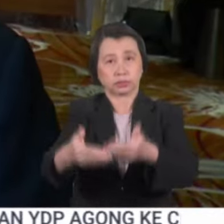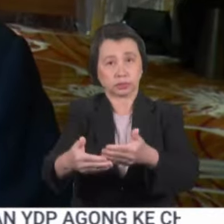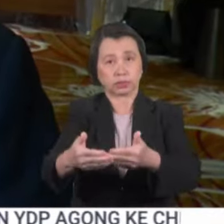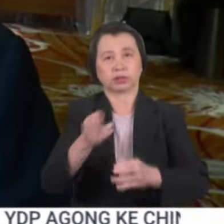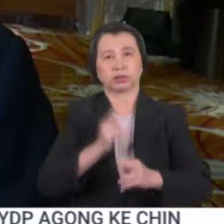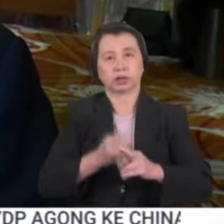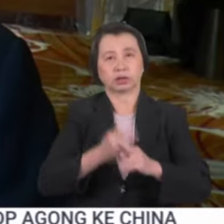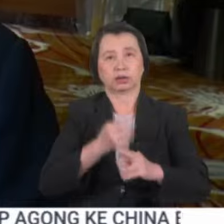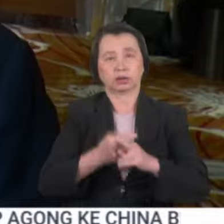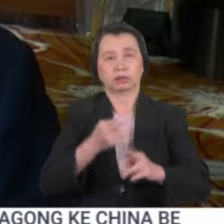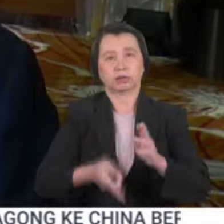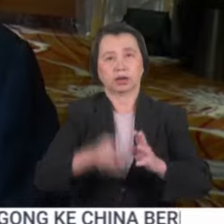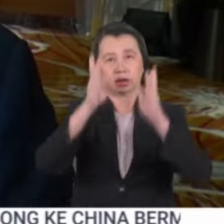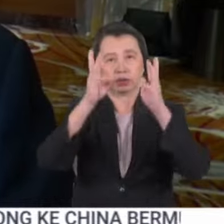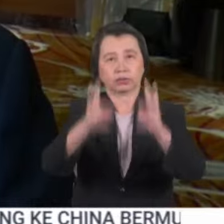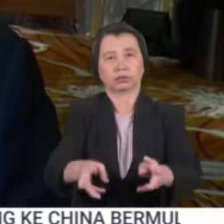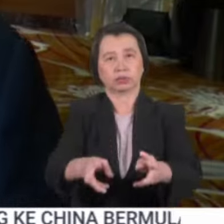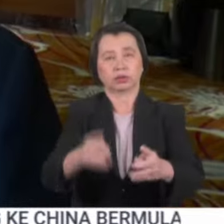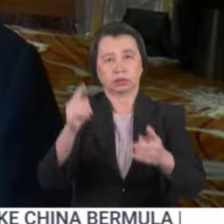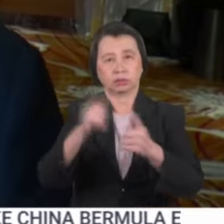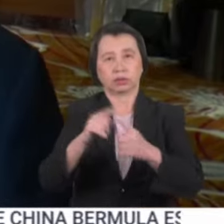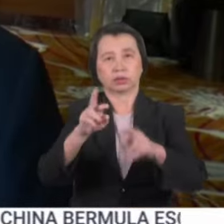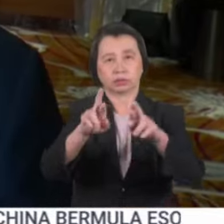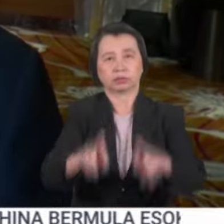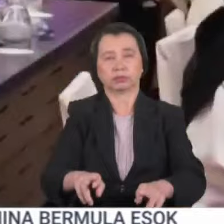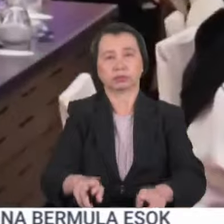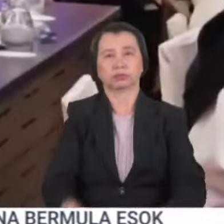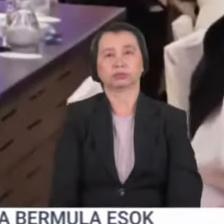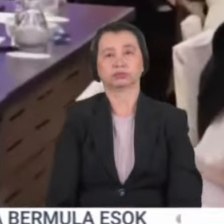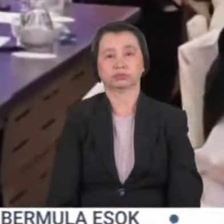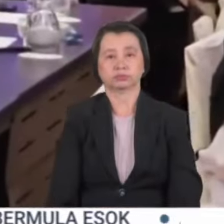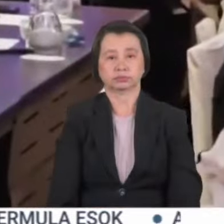jenama Lebuh Raya itu kepada penggunanya.